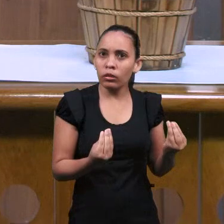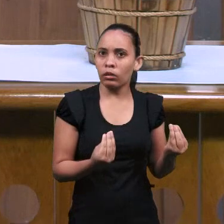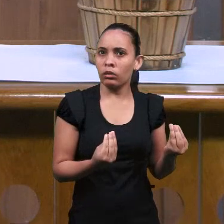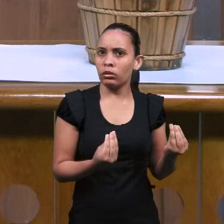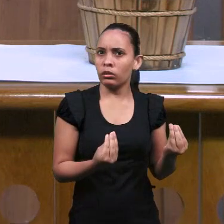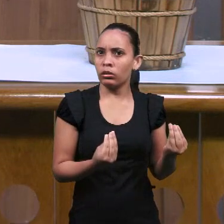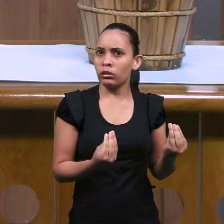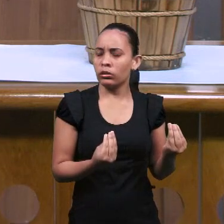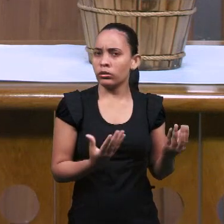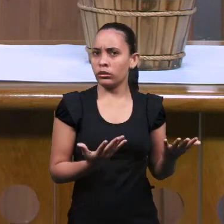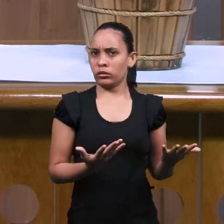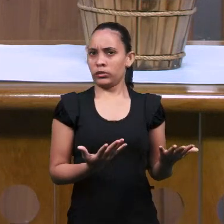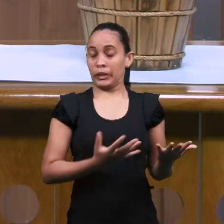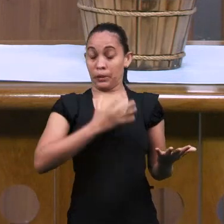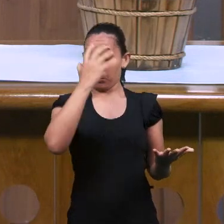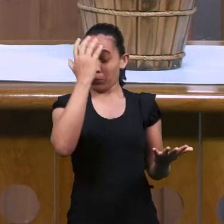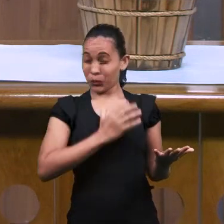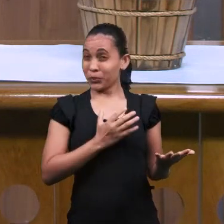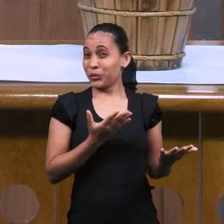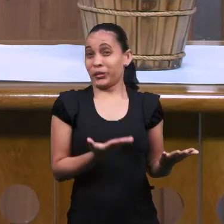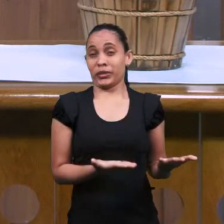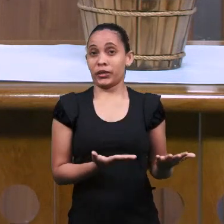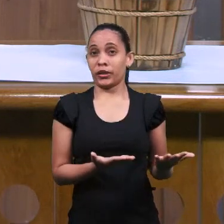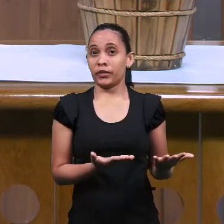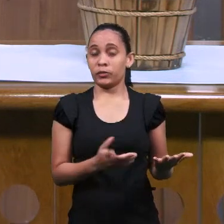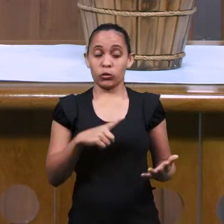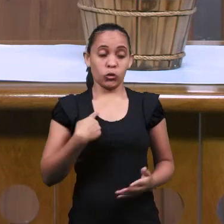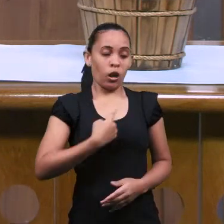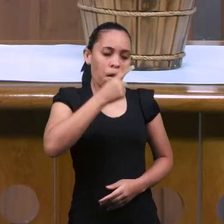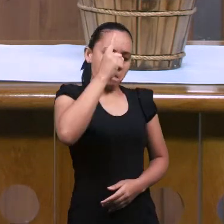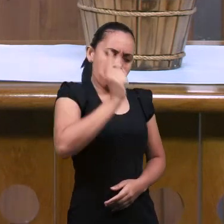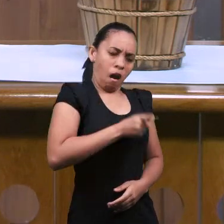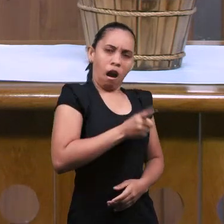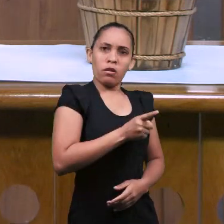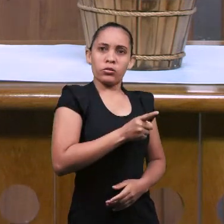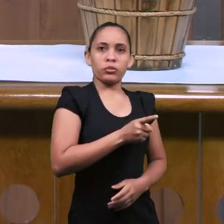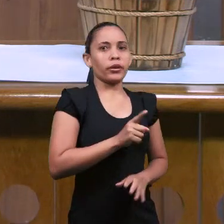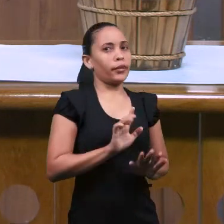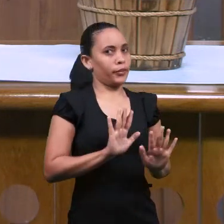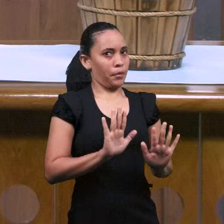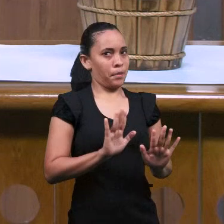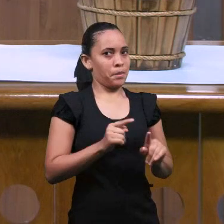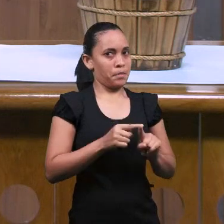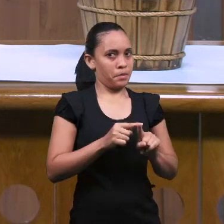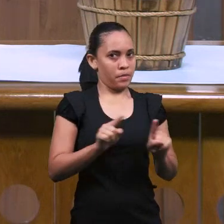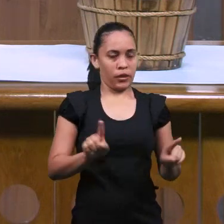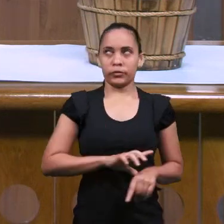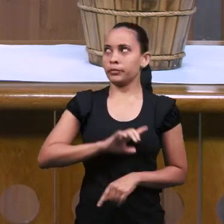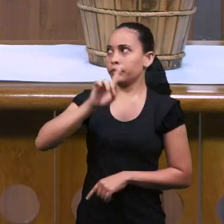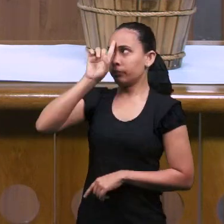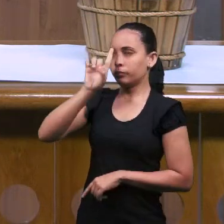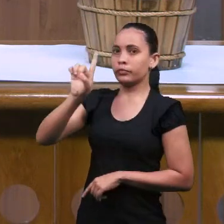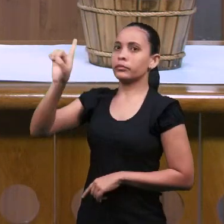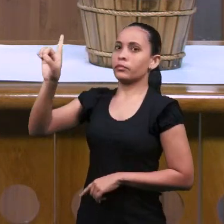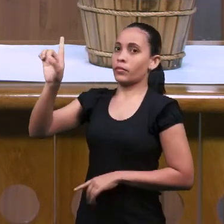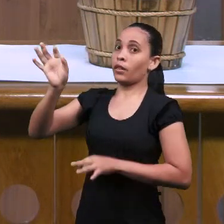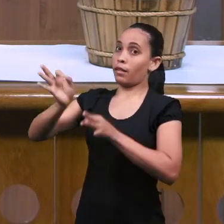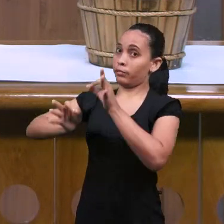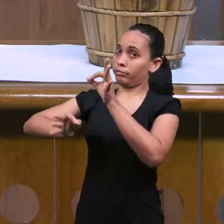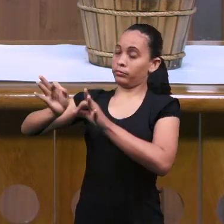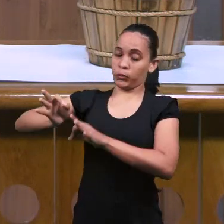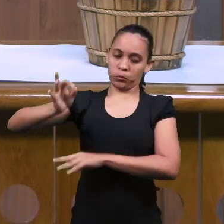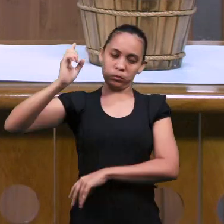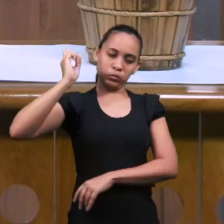Mais ce n'est pas dans notre économie le jugement, mais c'est un jugement qui est de la part du Seigneur.